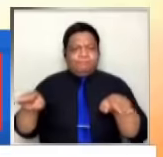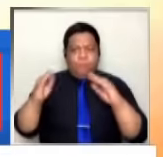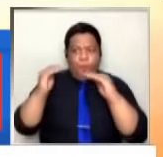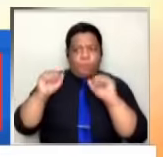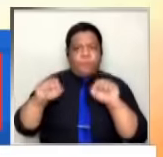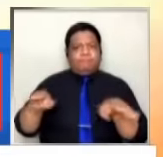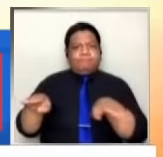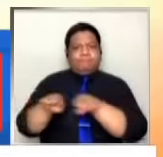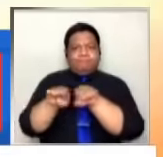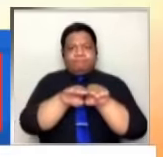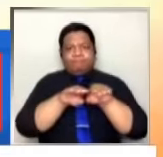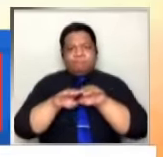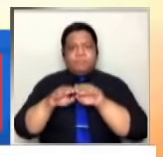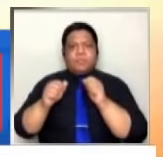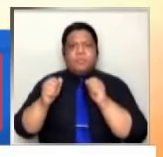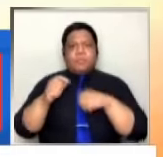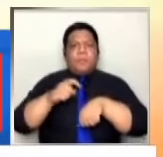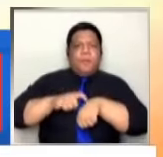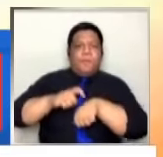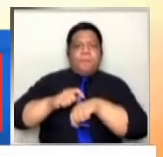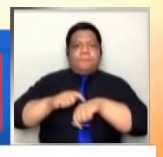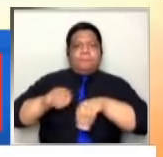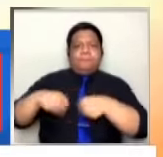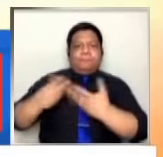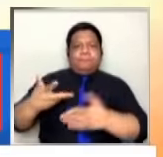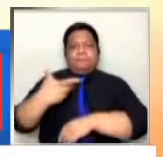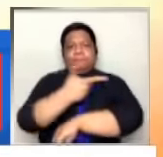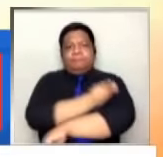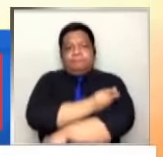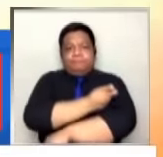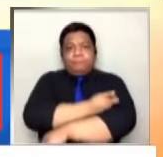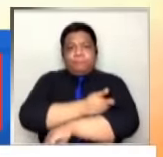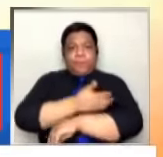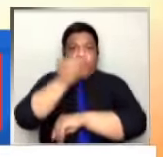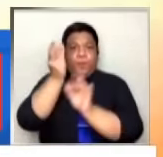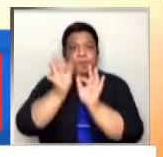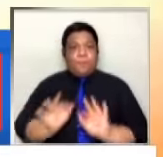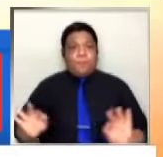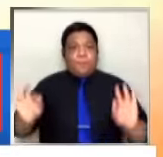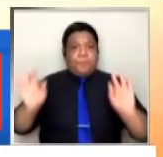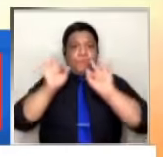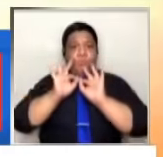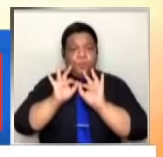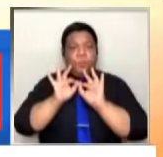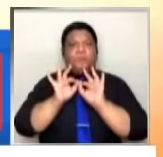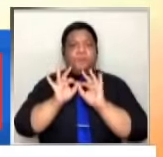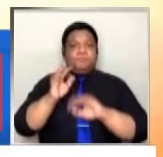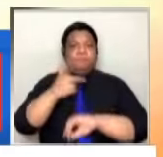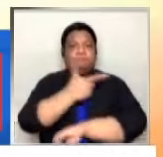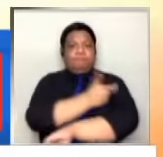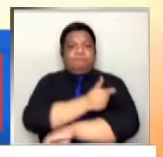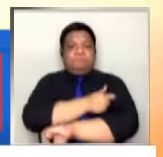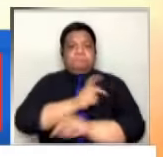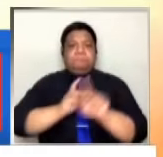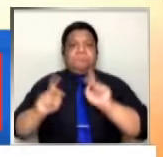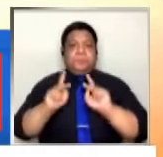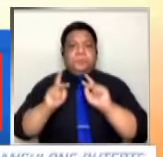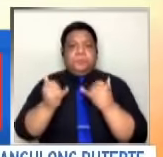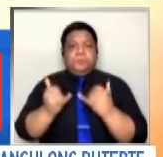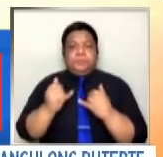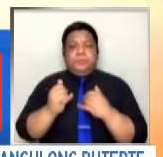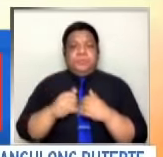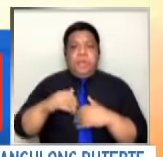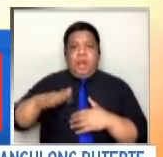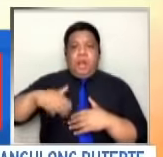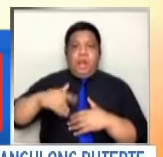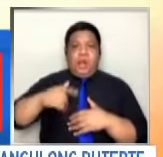para makapag-deliver tayo ng vaccines. Kasi importante ma-vaccinate natin yung population natin. Hindi pa natin ma-achieve yung herd